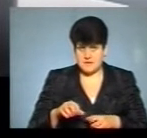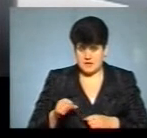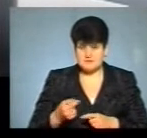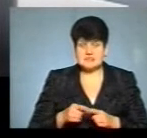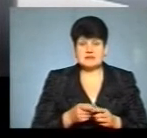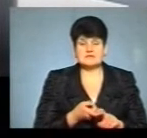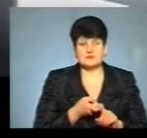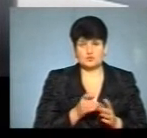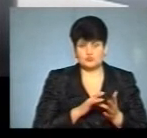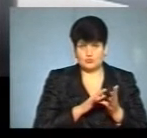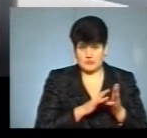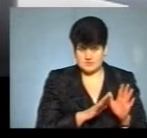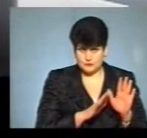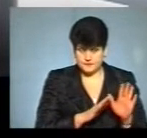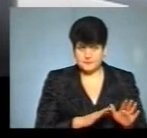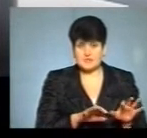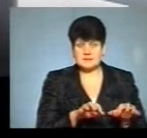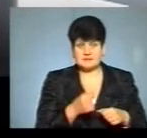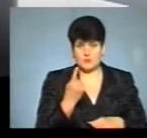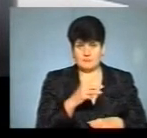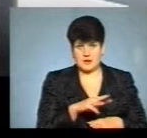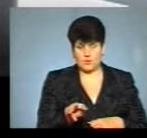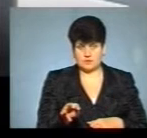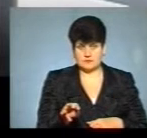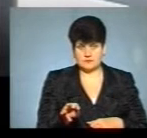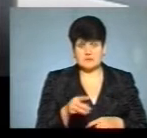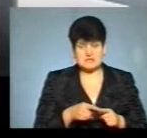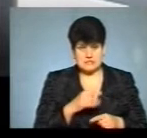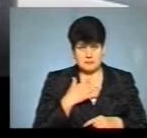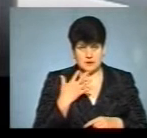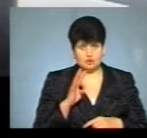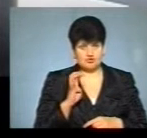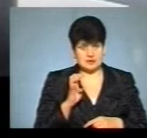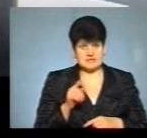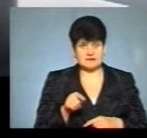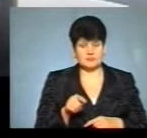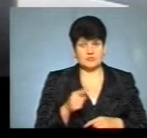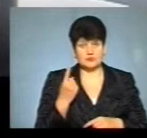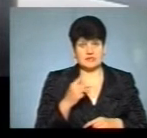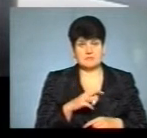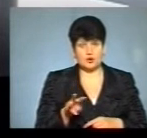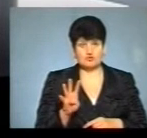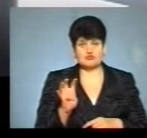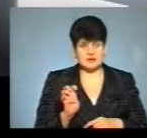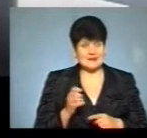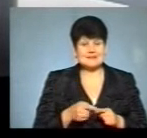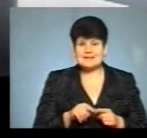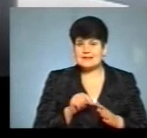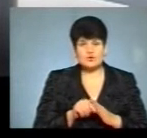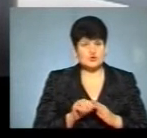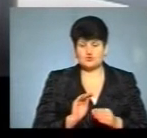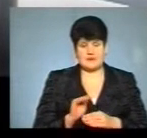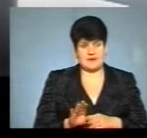туризму. Ми забрали 1 мільйон. 400, ну, 400 їм лишили, було 1 400 000, так? Ну, але це не означає, що ми не